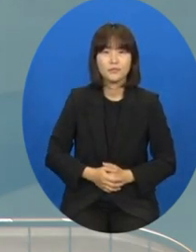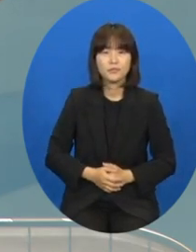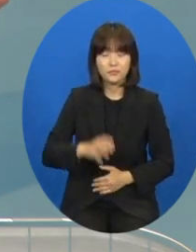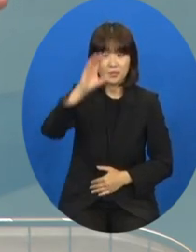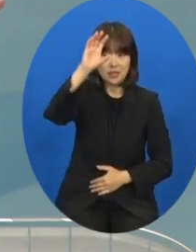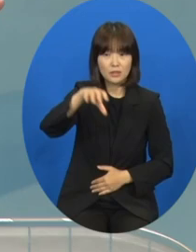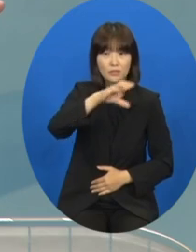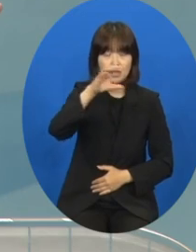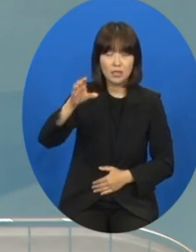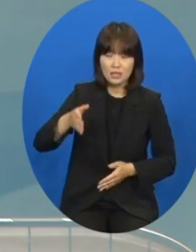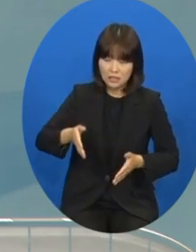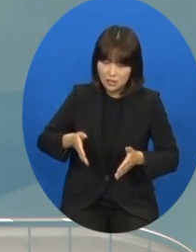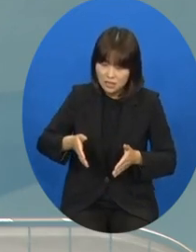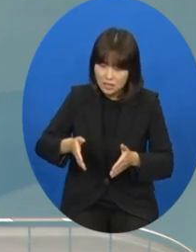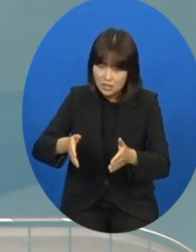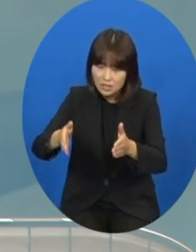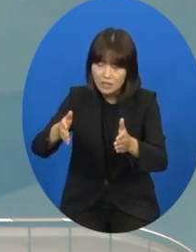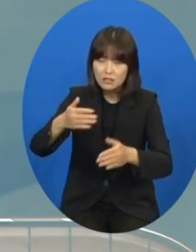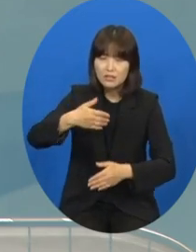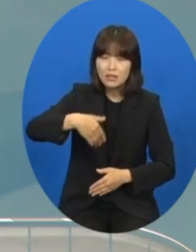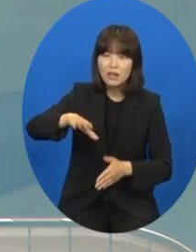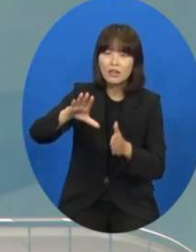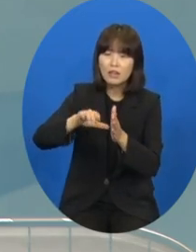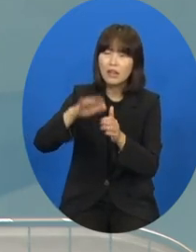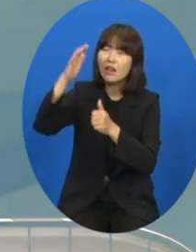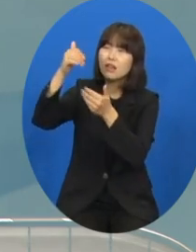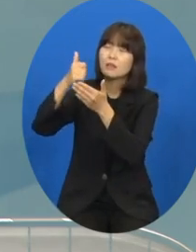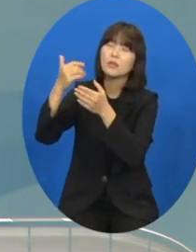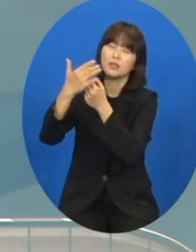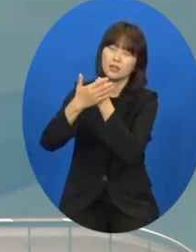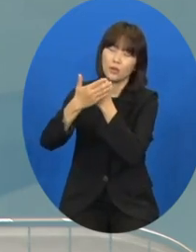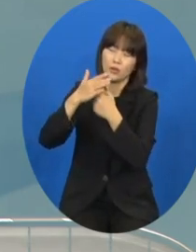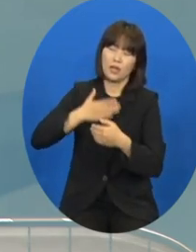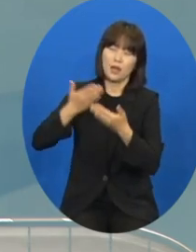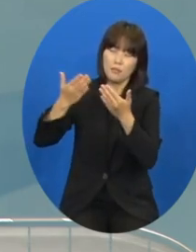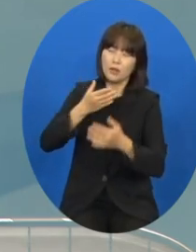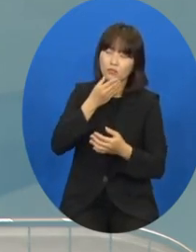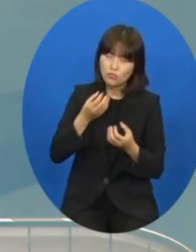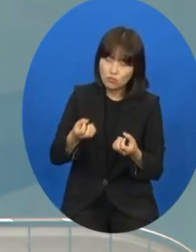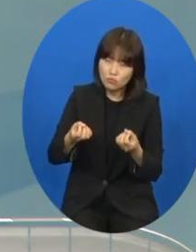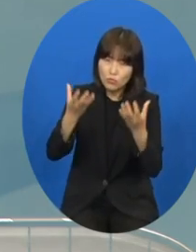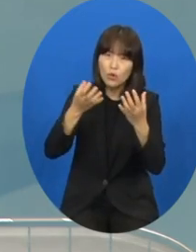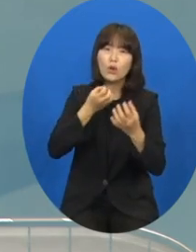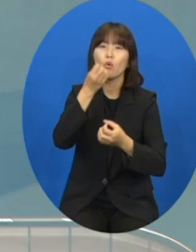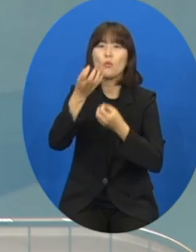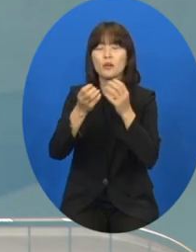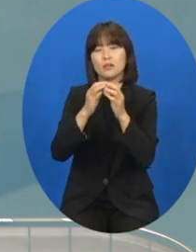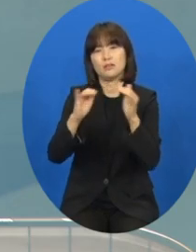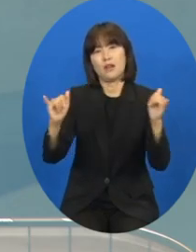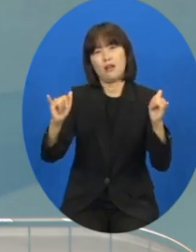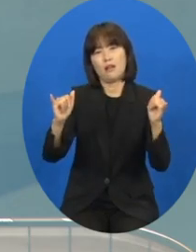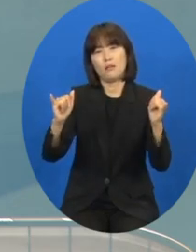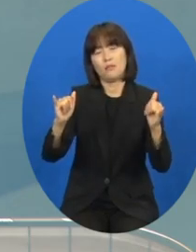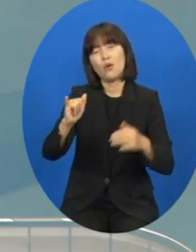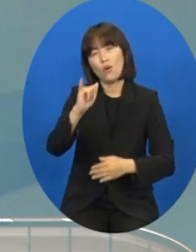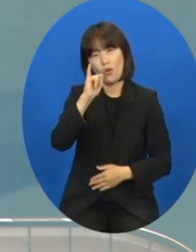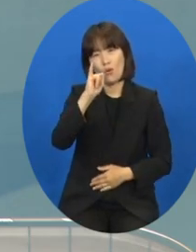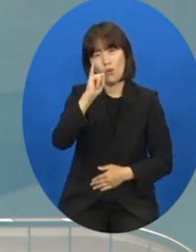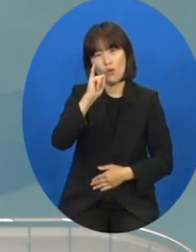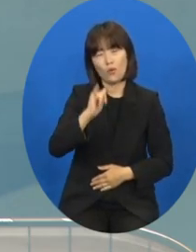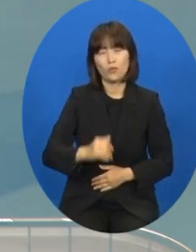길을 가면서도 그게 하나님의 은혜요, 내가 받은 축복이라고 이렇게 고백하는 사람이 있는